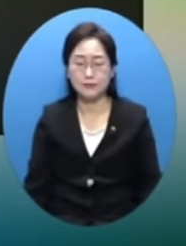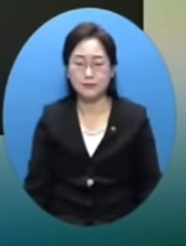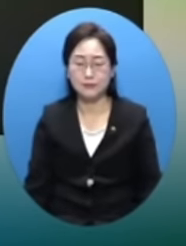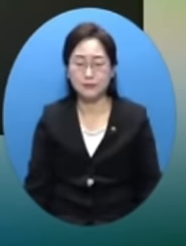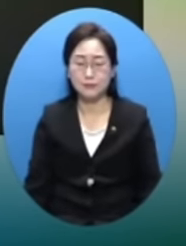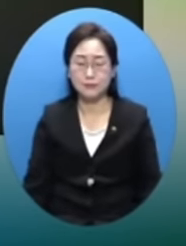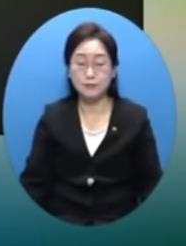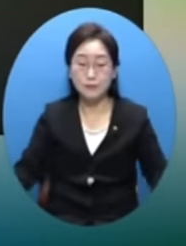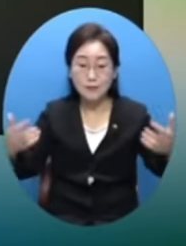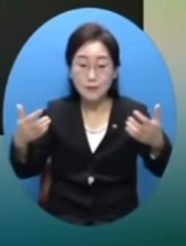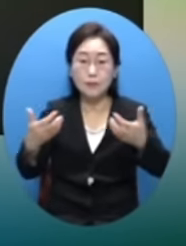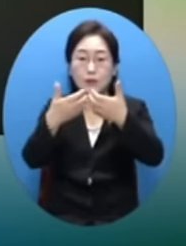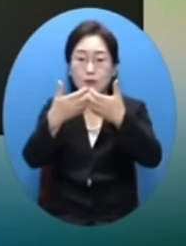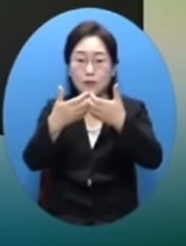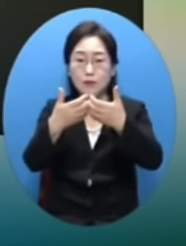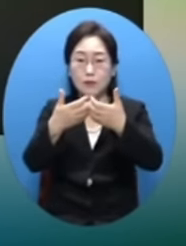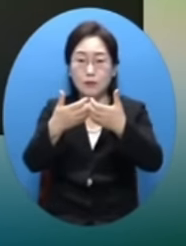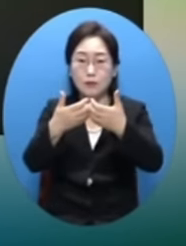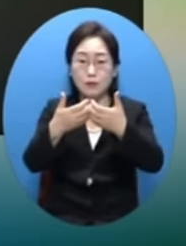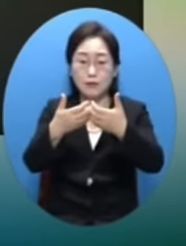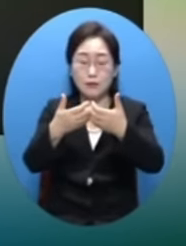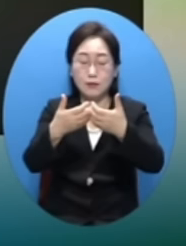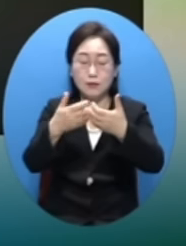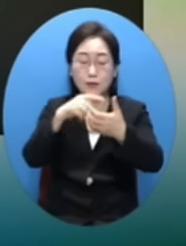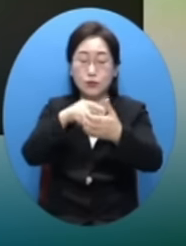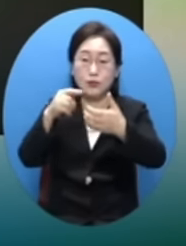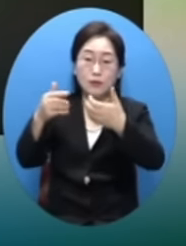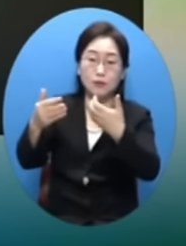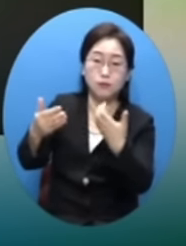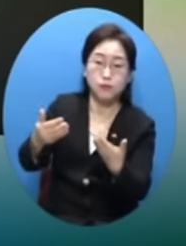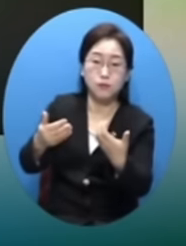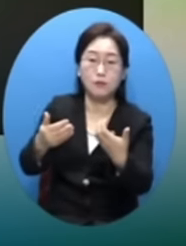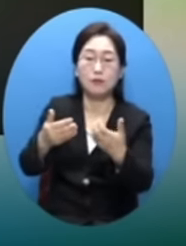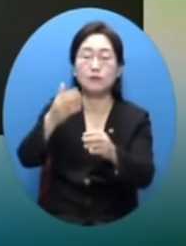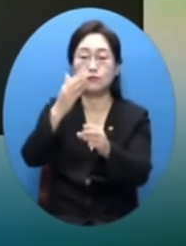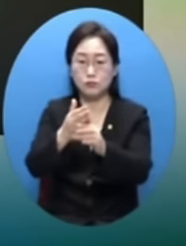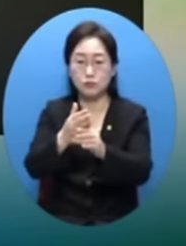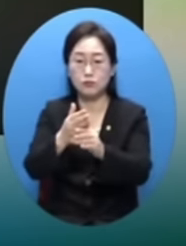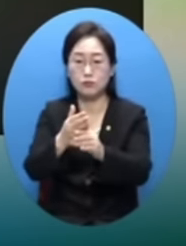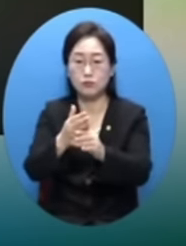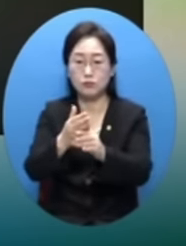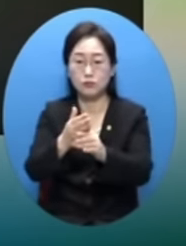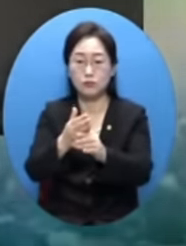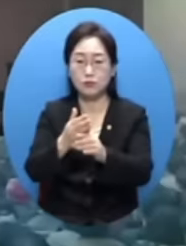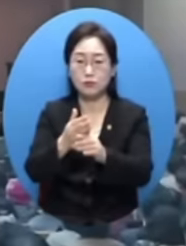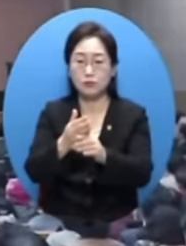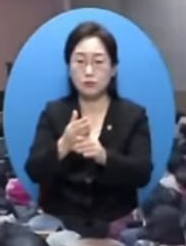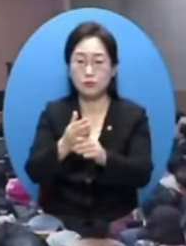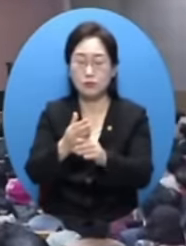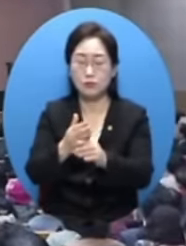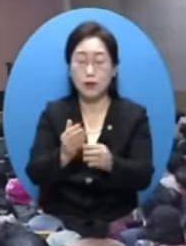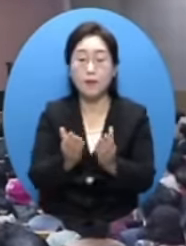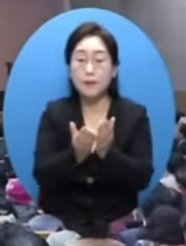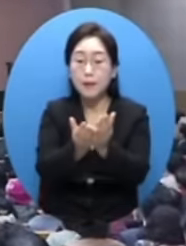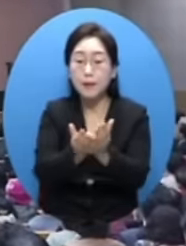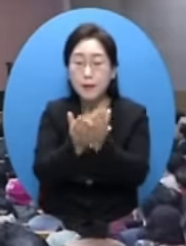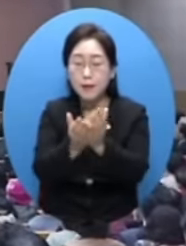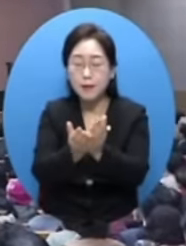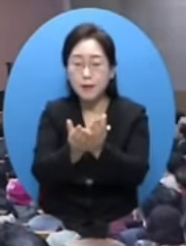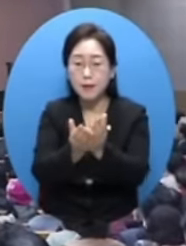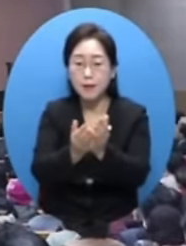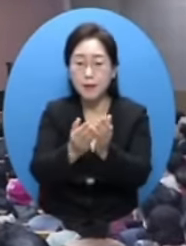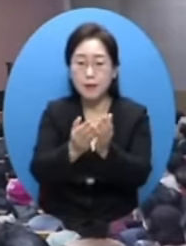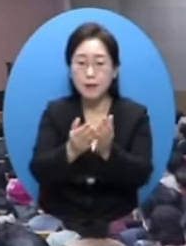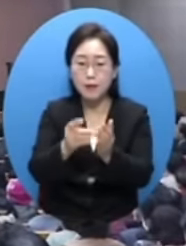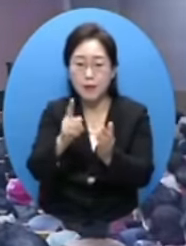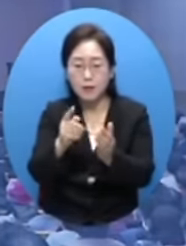그래서 배가 뒷부분부터 침몰해서 내려가는데 이 배가